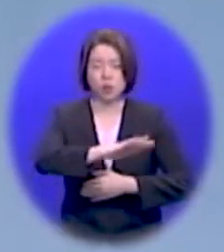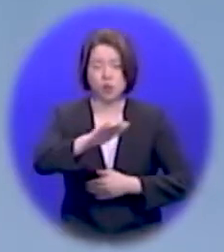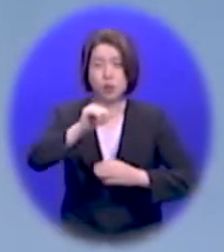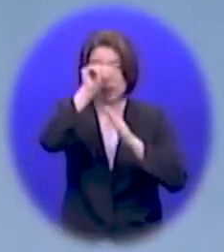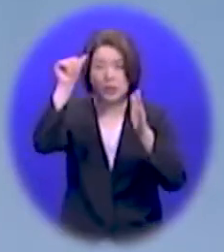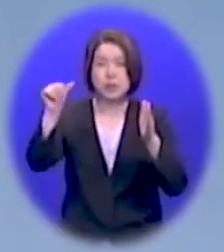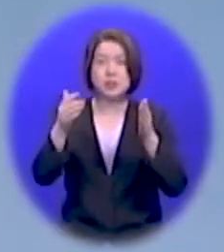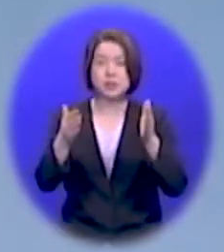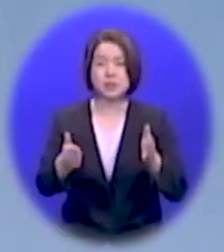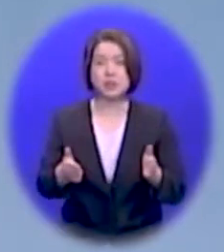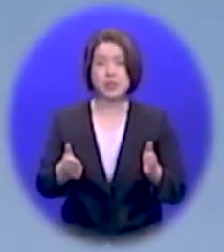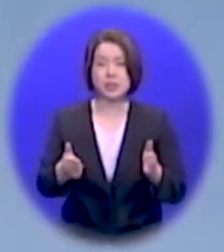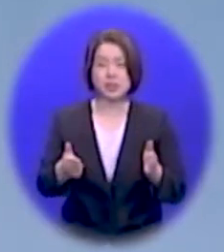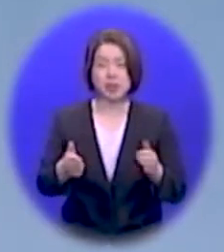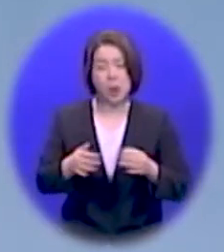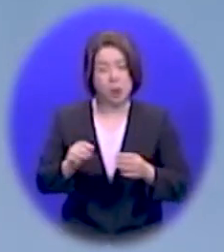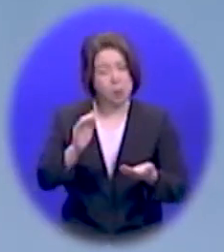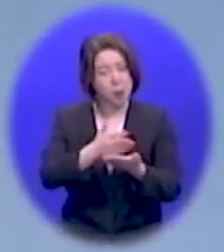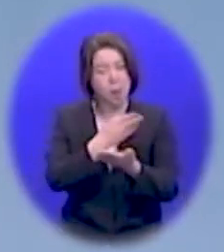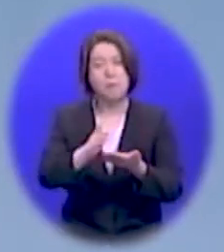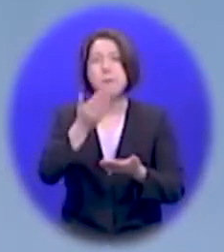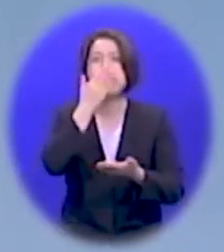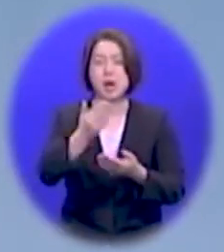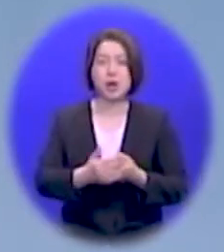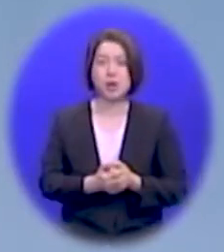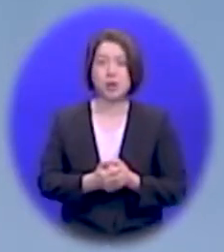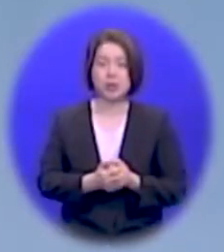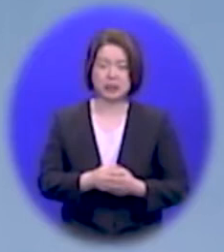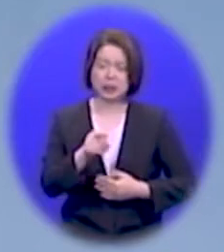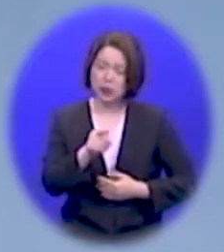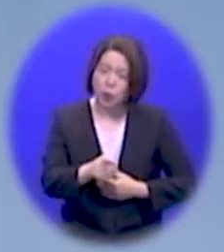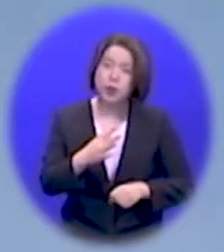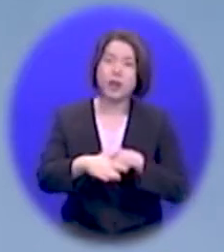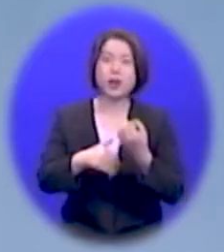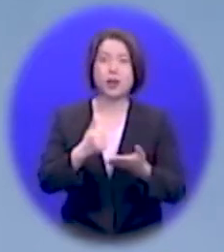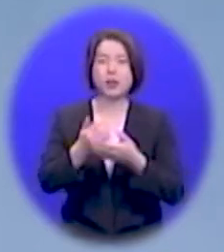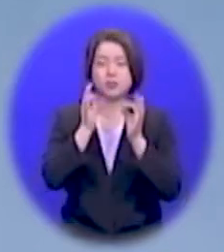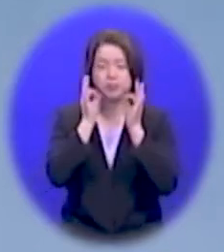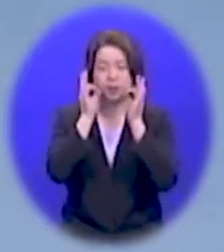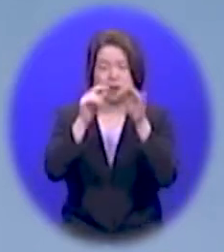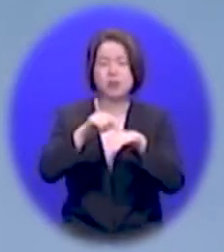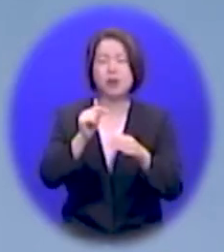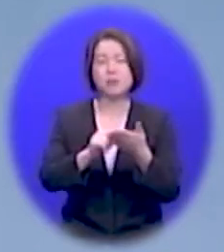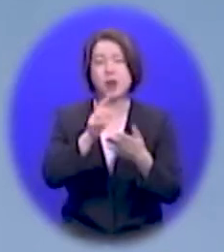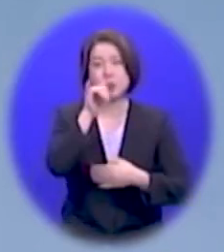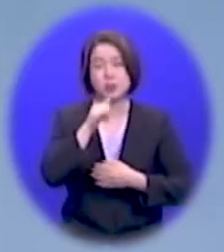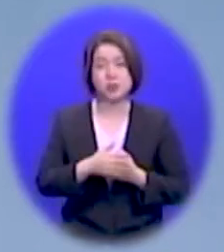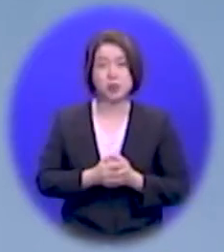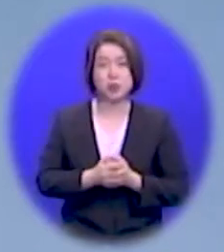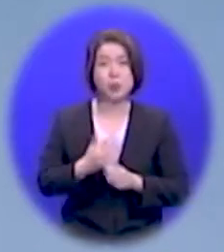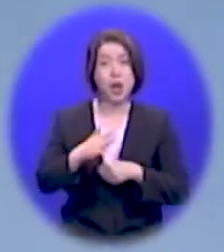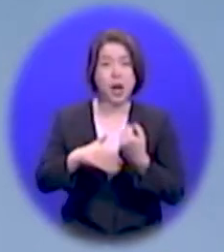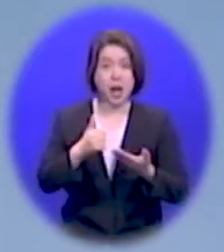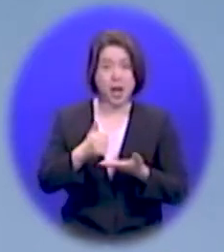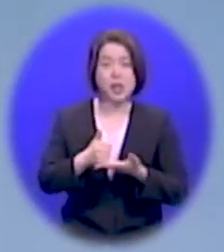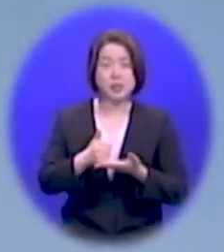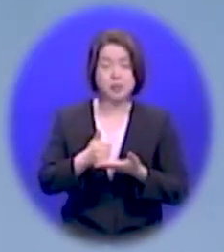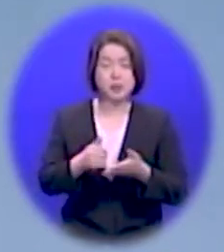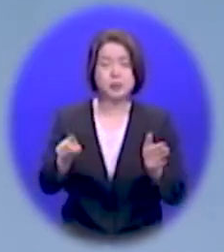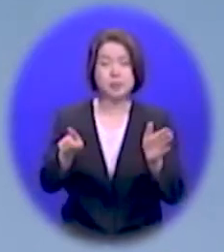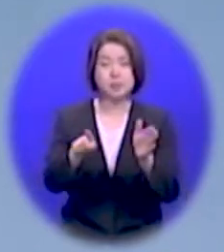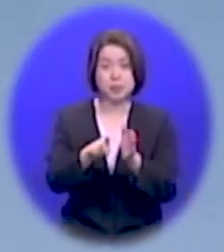달려 있는 거에요 여기 하나님의 간절함이 있으신 겁니다 여러분 하나님을 믿어야